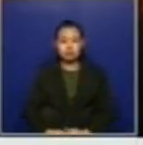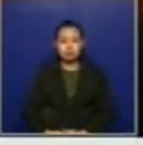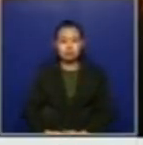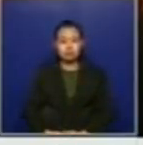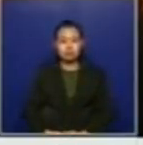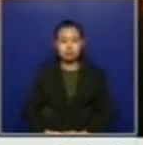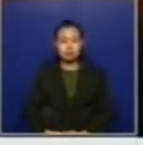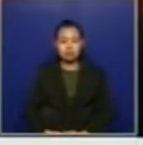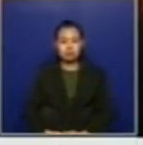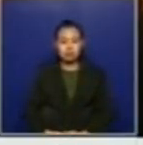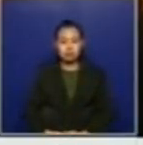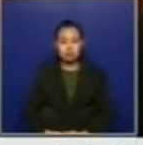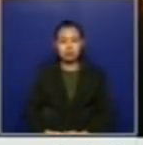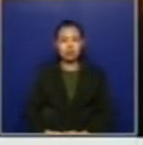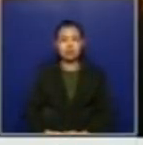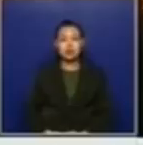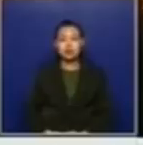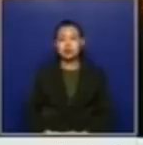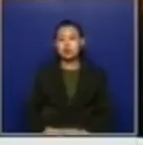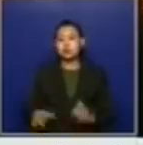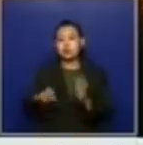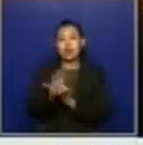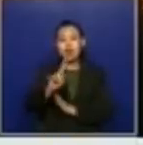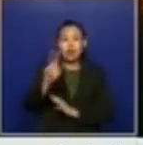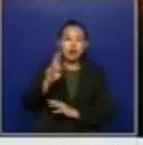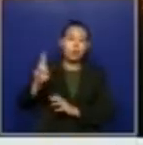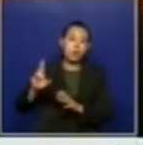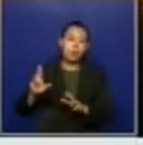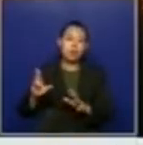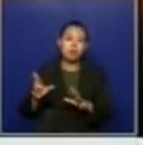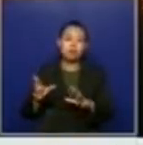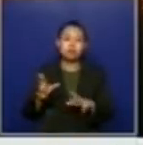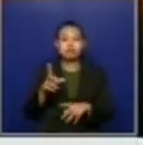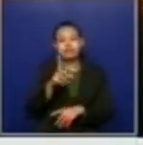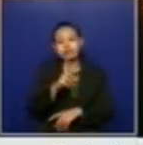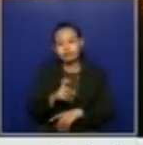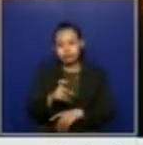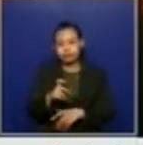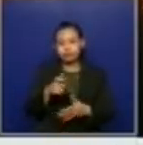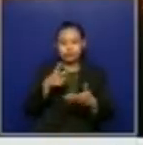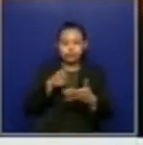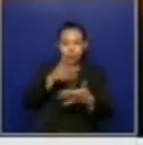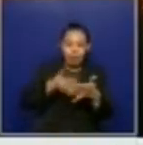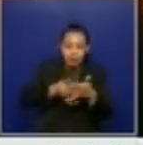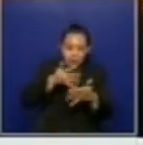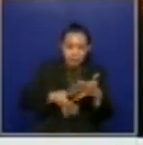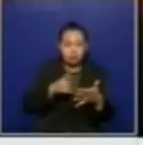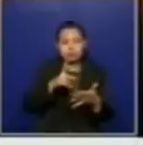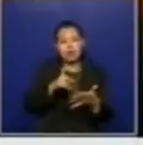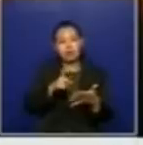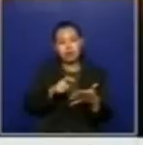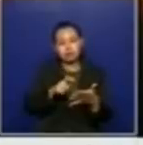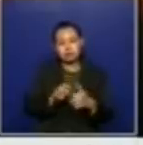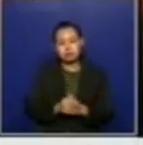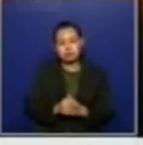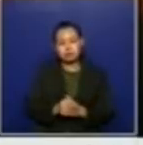ผลสุดท้ายระบบล่มฮะทุกคนทิ้งรถเข็นหมดเต็มไปหมดอย่างเงี้ยฮะหลังจากแคมเปญชิมช็อปใช้เปิดให้ประชา